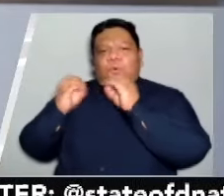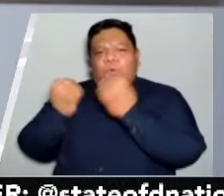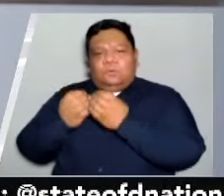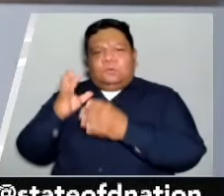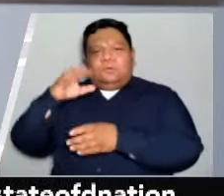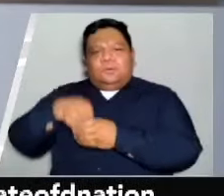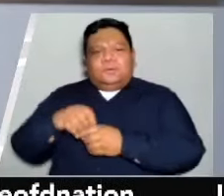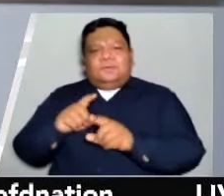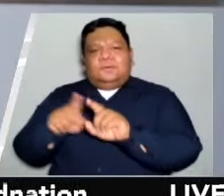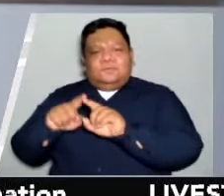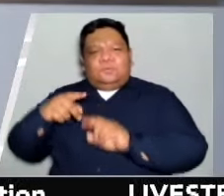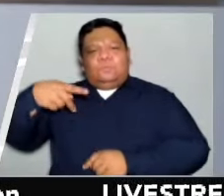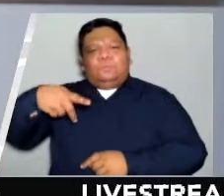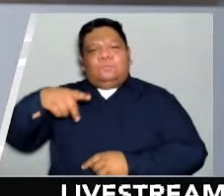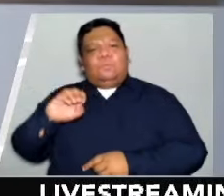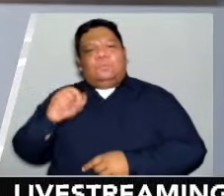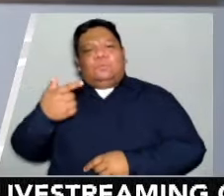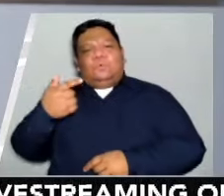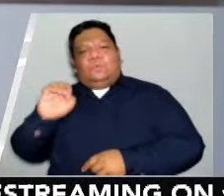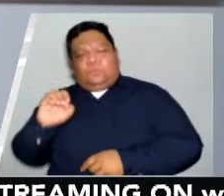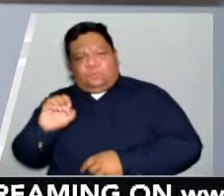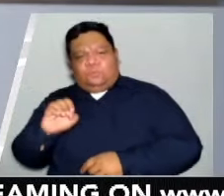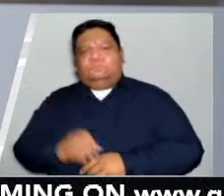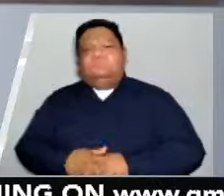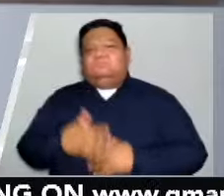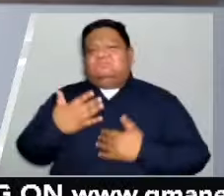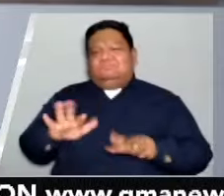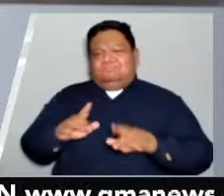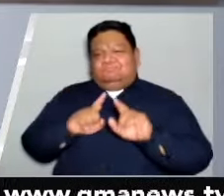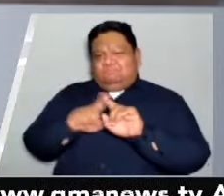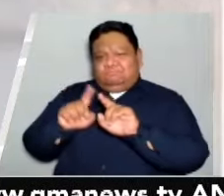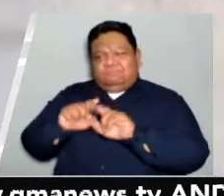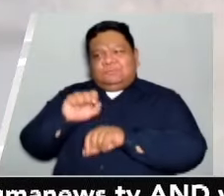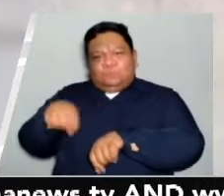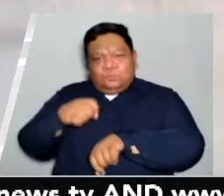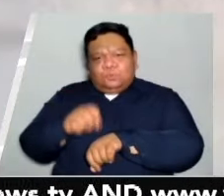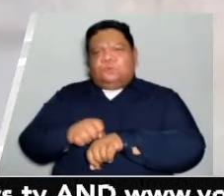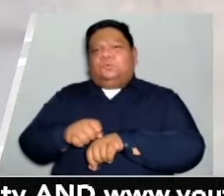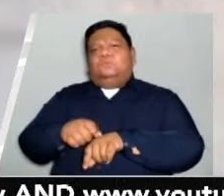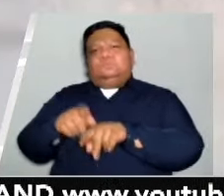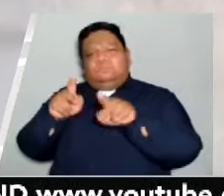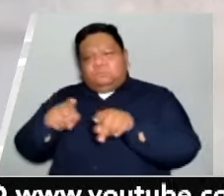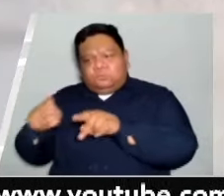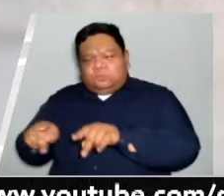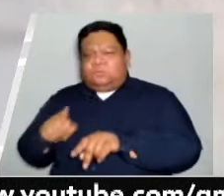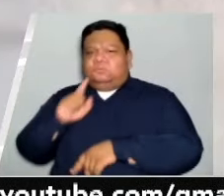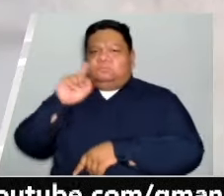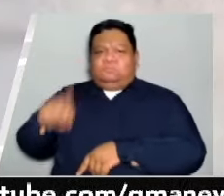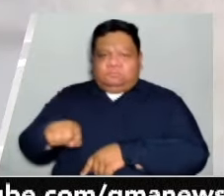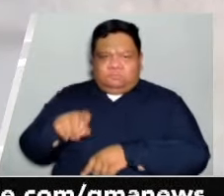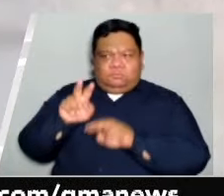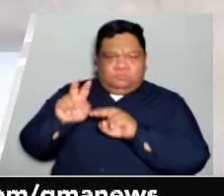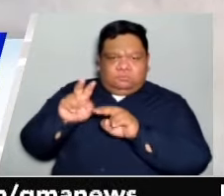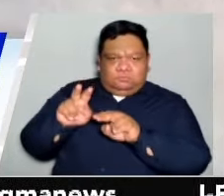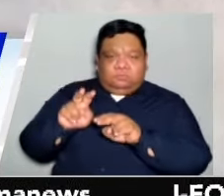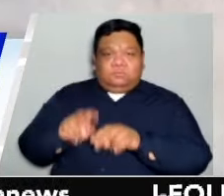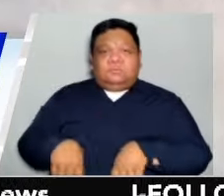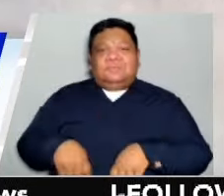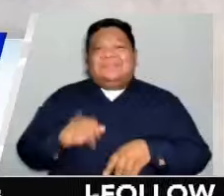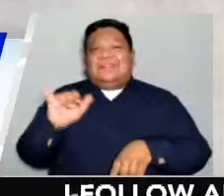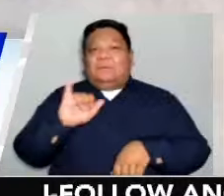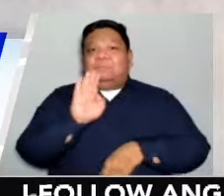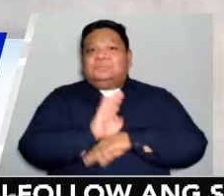na ng immigration lookout Bulletin order dahil sangkot sa human trafficking gayon din ng mga business partners ni guo sa Pogo sa bamban na